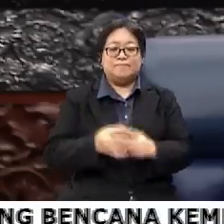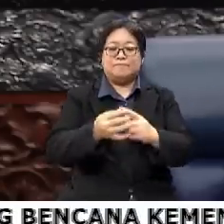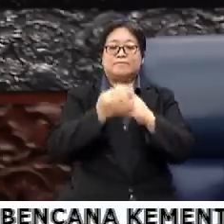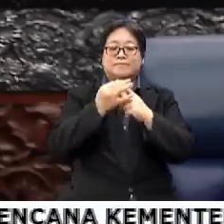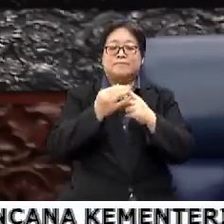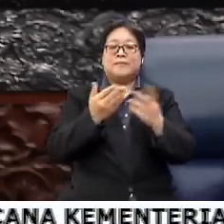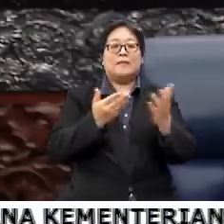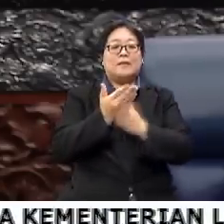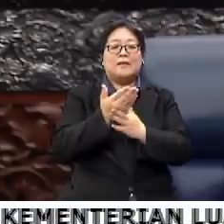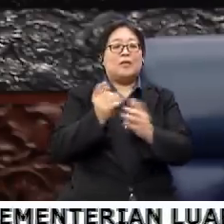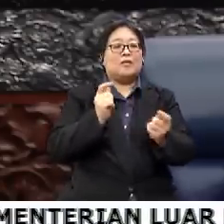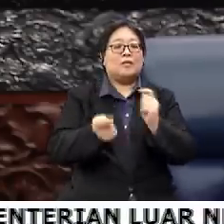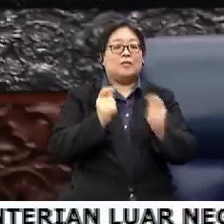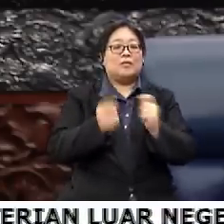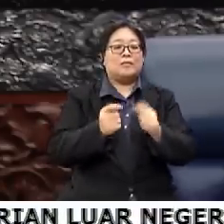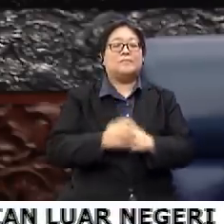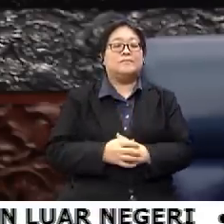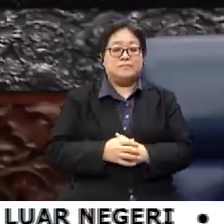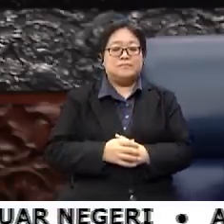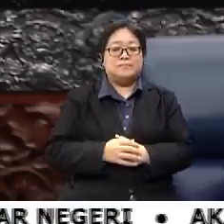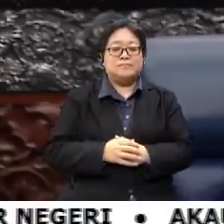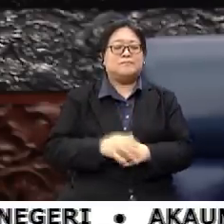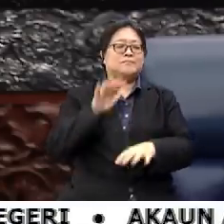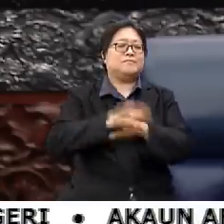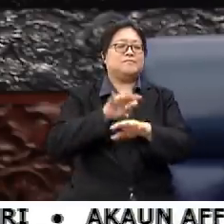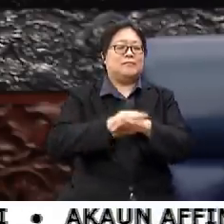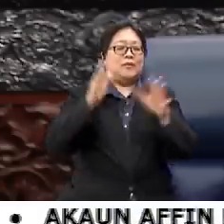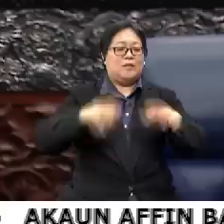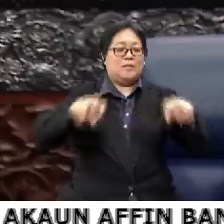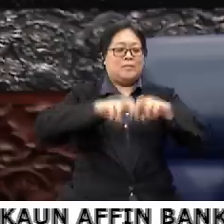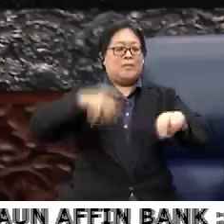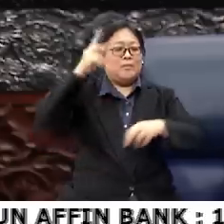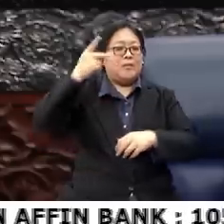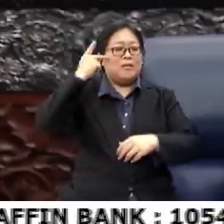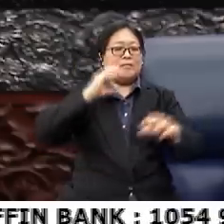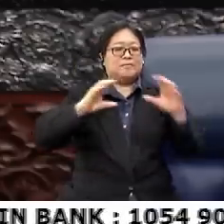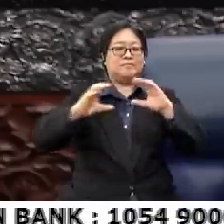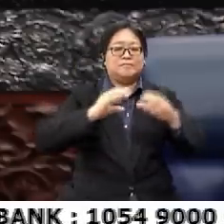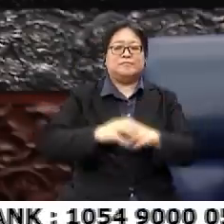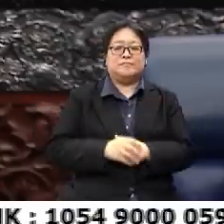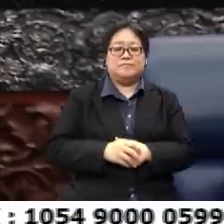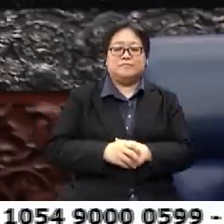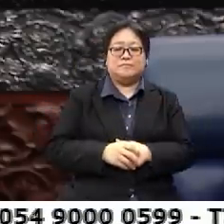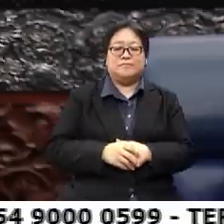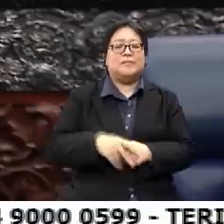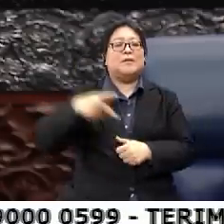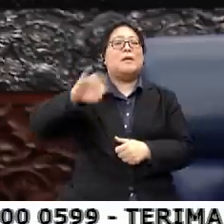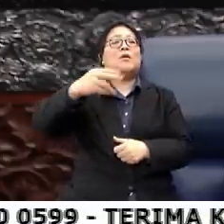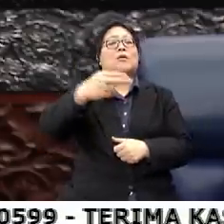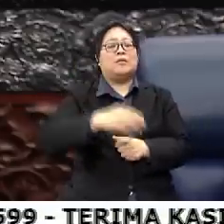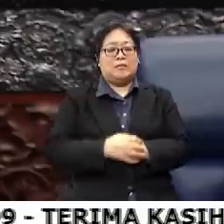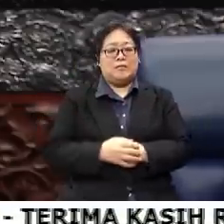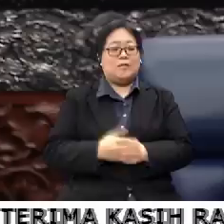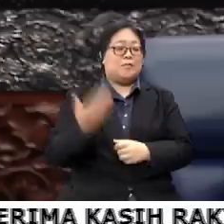terutamanya menerusi saluran TikTok. Ramai penganalisis politik mengatakan dalam PRU15 yang